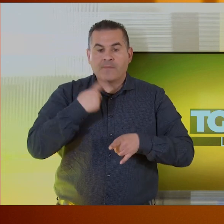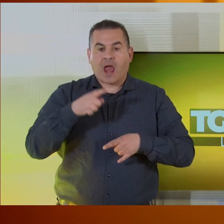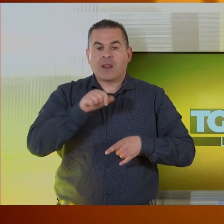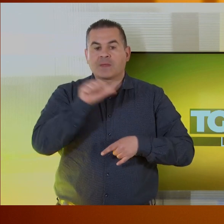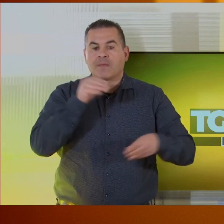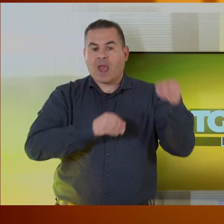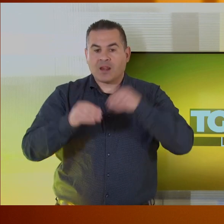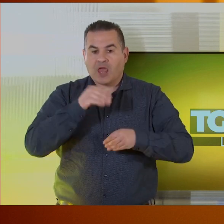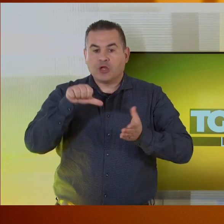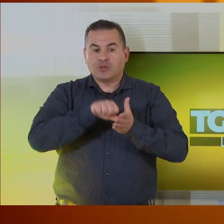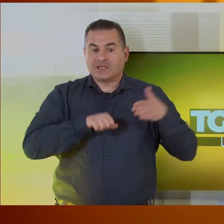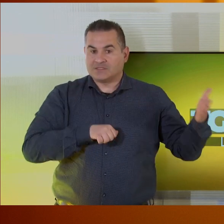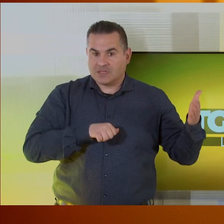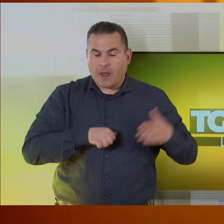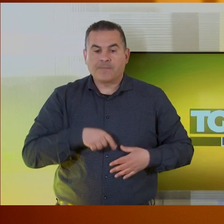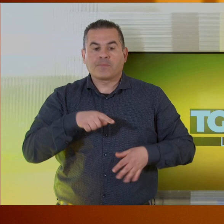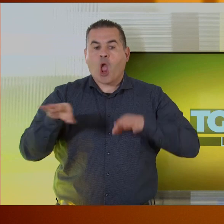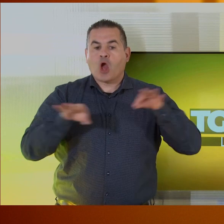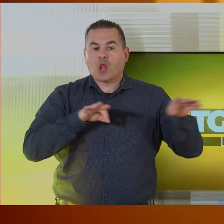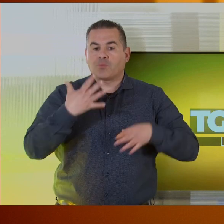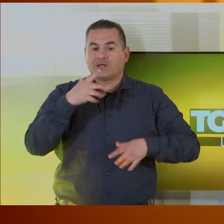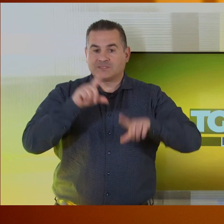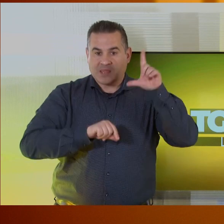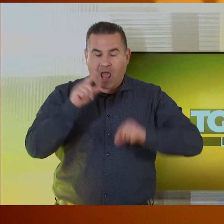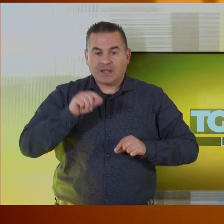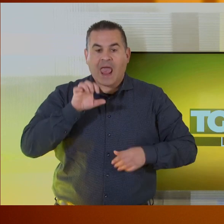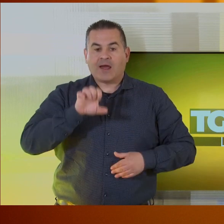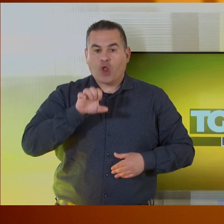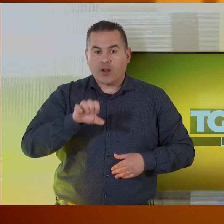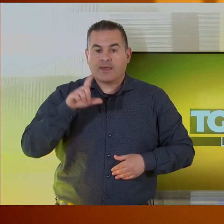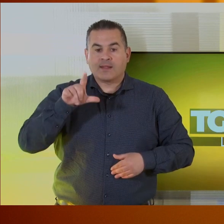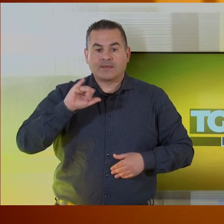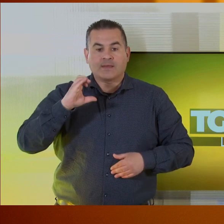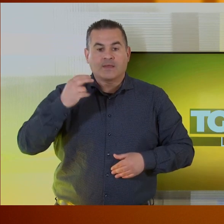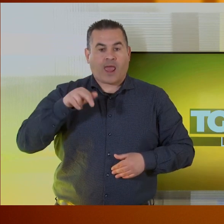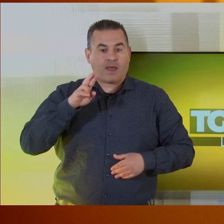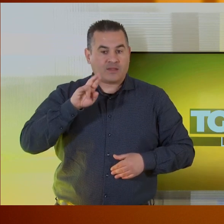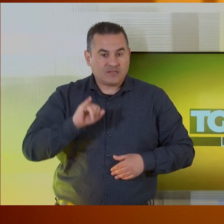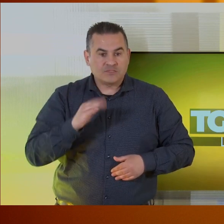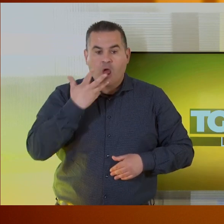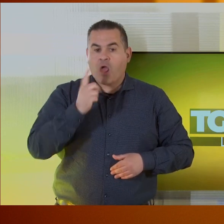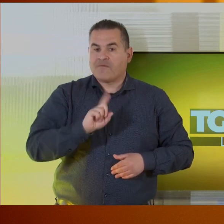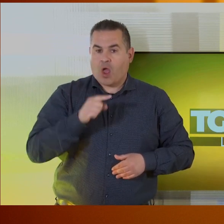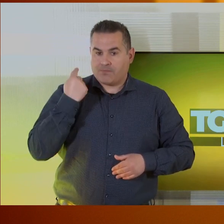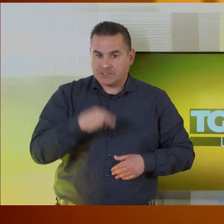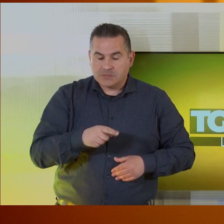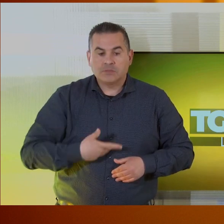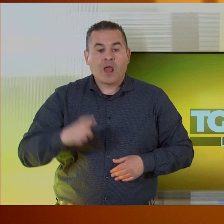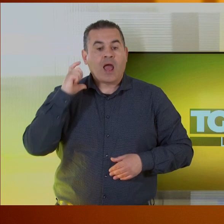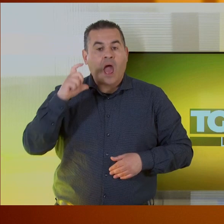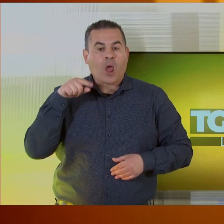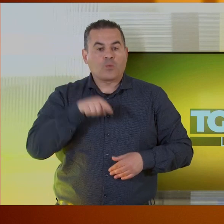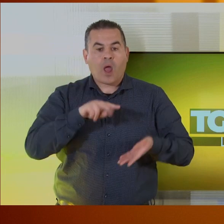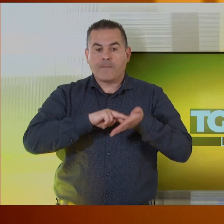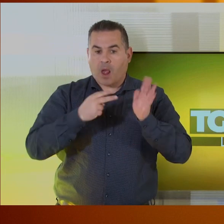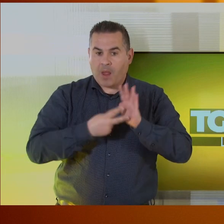Il coordinatore dei 5 Stelle, Ettore Licheri, non le vuole assolutamente. Questo è un problema a Cagliari per Massimo Zedda, che da tempo si è autocandidato alla